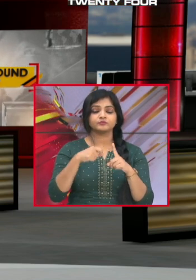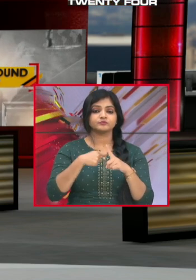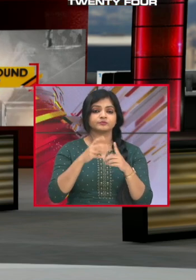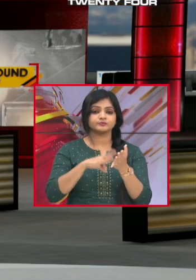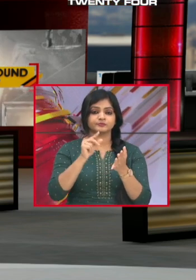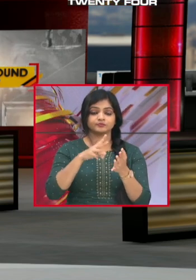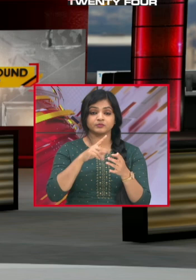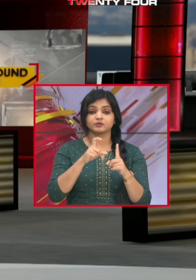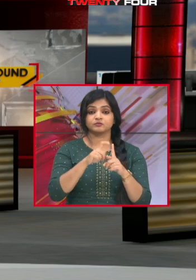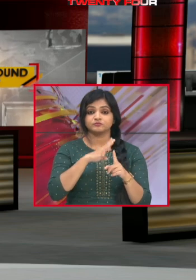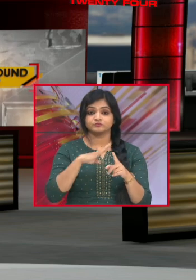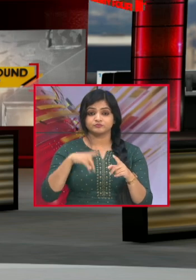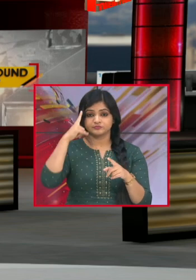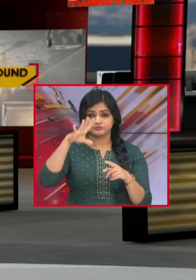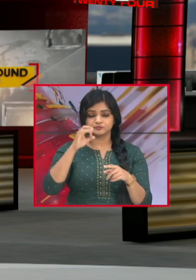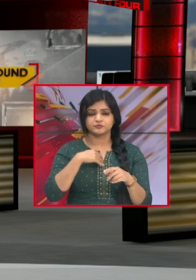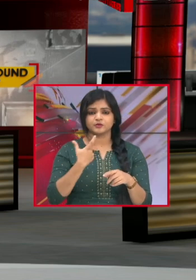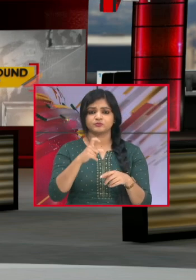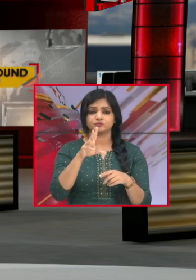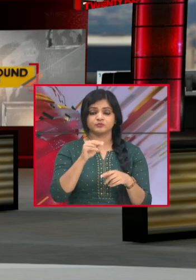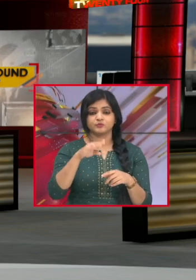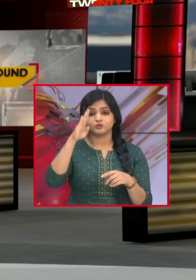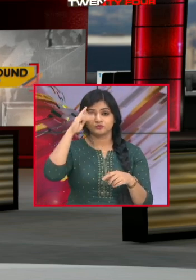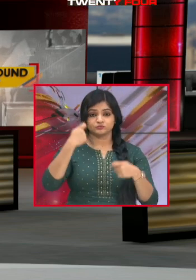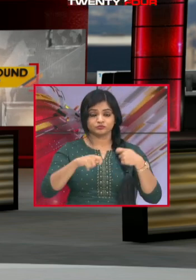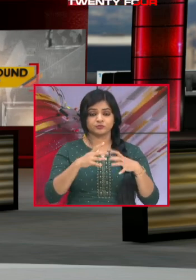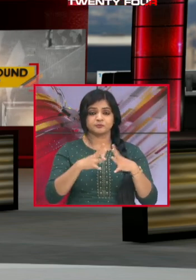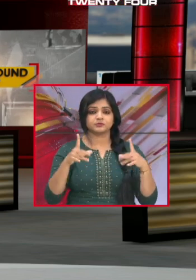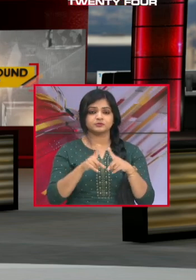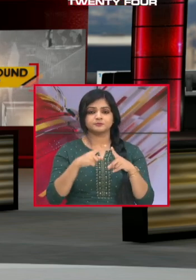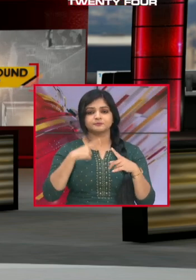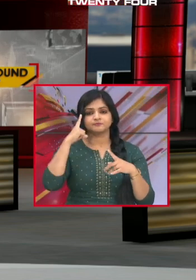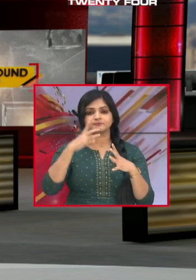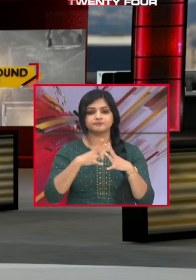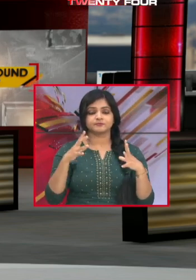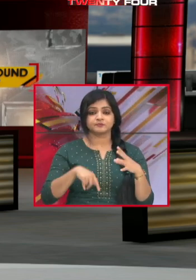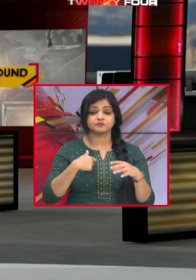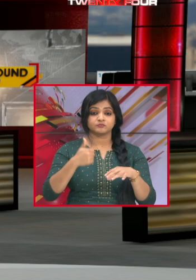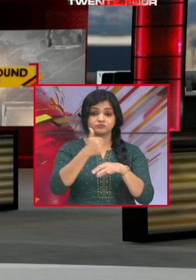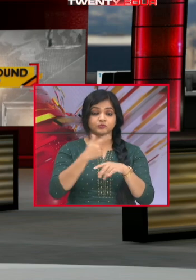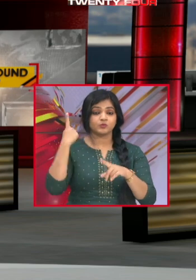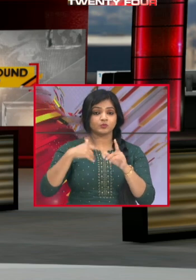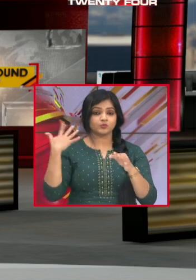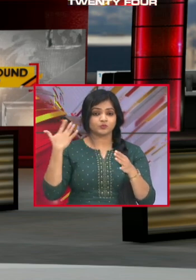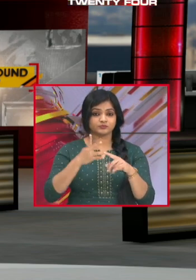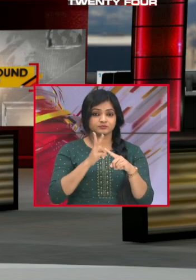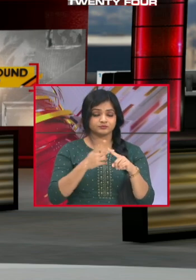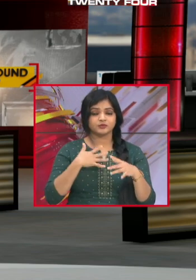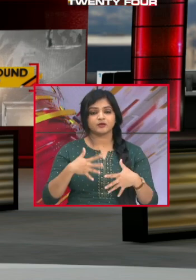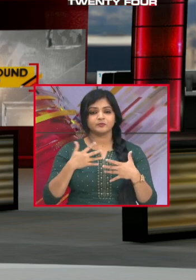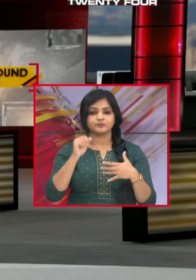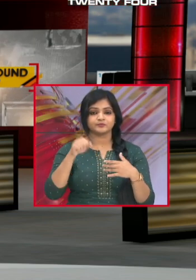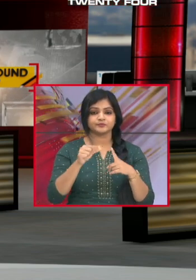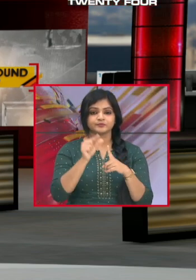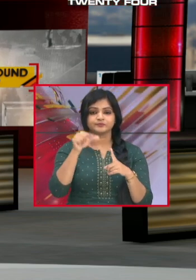തീരുമാനത്തിൽ തനിക്ക് പരാതിയില്ല. തൃശൂർ പൂരത്തിന്റെ വലിപ്പമാണ് തന്റെ വലിപ്പം. മേള പ്രമാണി സ്ഥാനത്ത് വർഷങ്ങളോളം തുടരാനായതിൽ സന്തോഷമുണ്ടെന്നും പെരുവനം